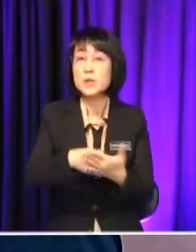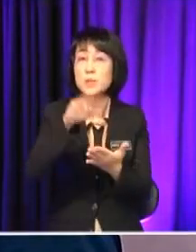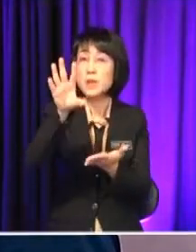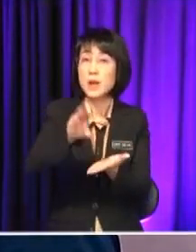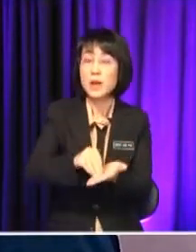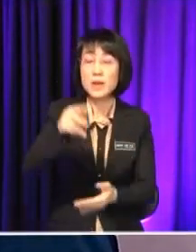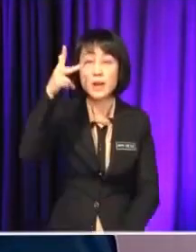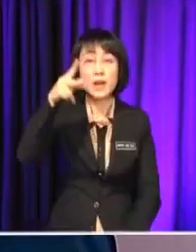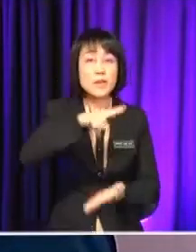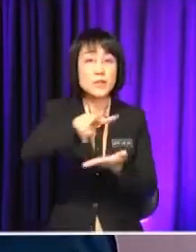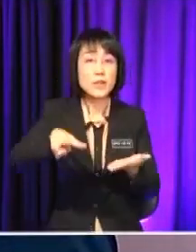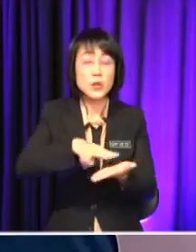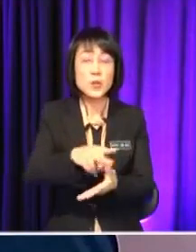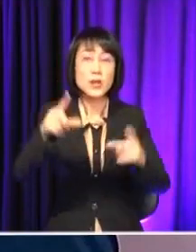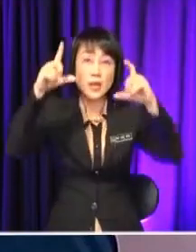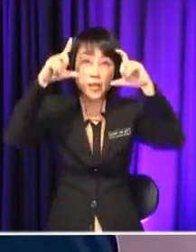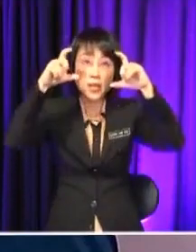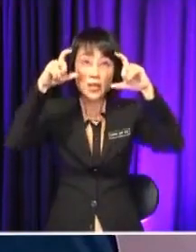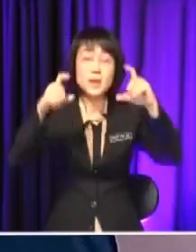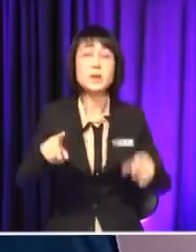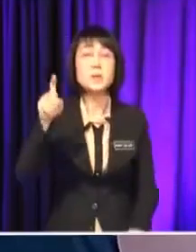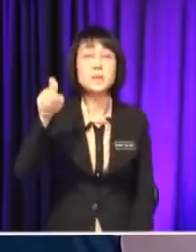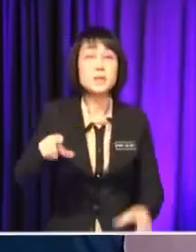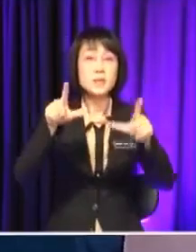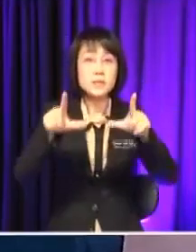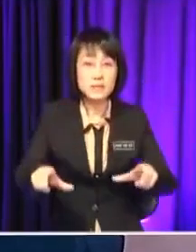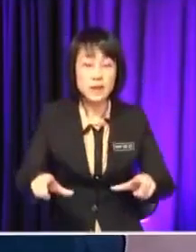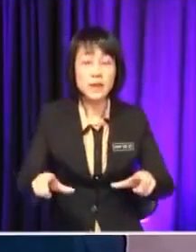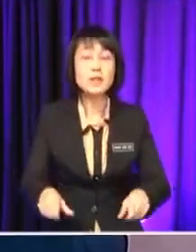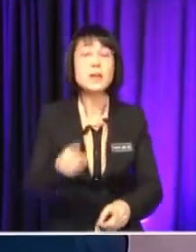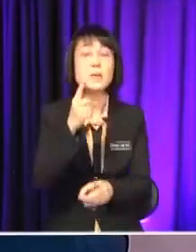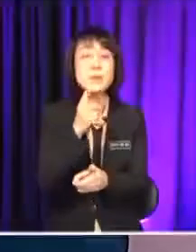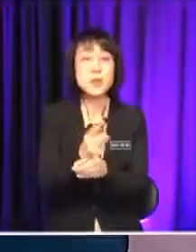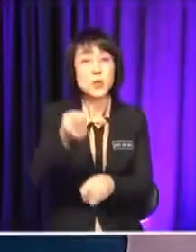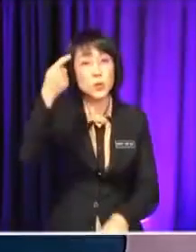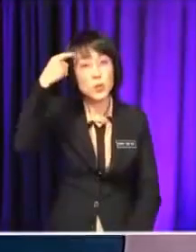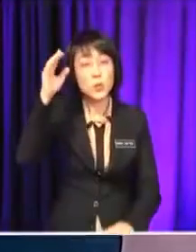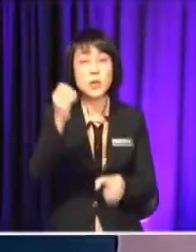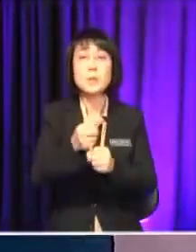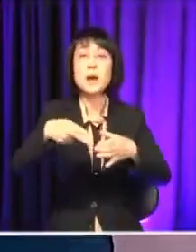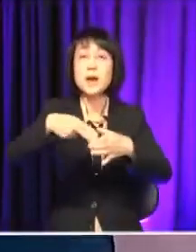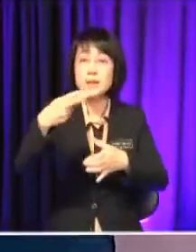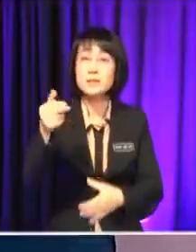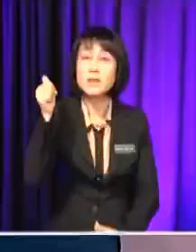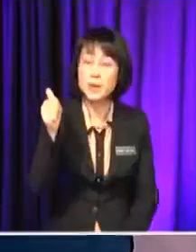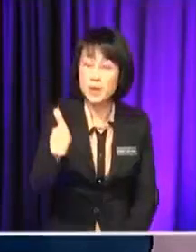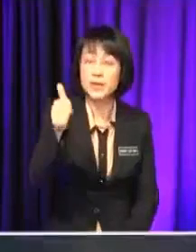camera perlu diletakkan dengan dengan betul dan kedudukan yang betul untuk dapatkan hasil yang